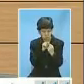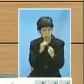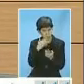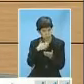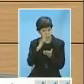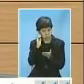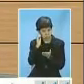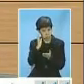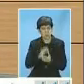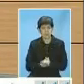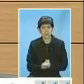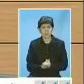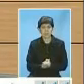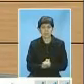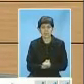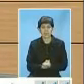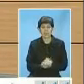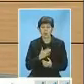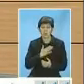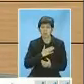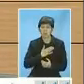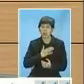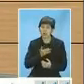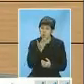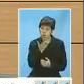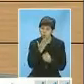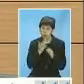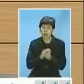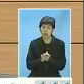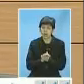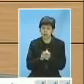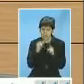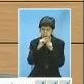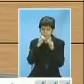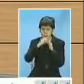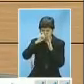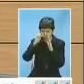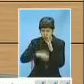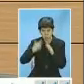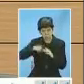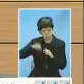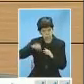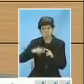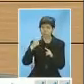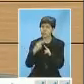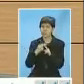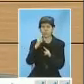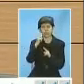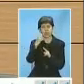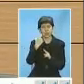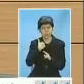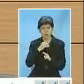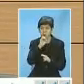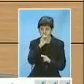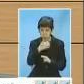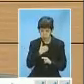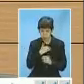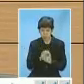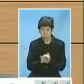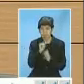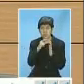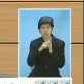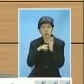ายกันอยู่และสิ่งที่ผมขอให้ท่านถอนคำพูดเนื่องจากว่าศาลเสียหายก็คือคำพูดของน